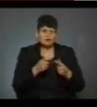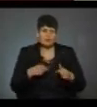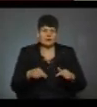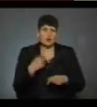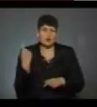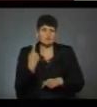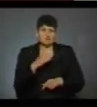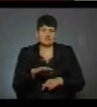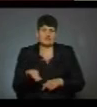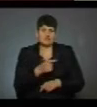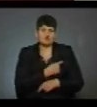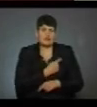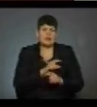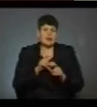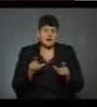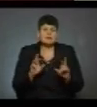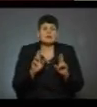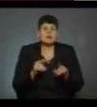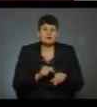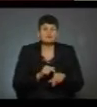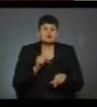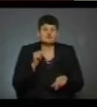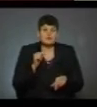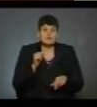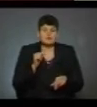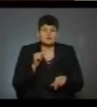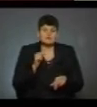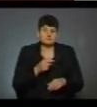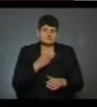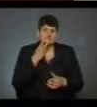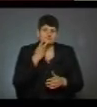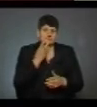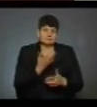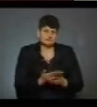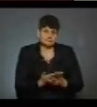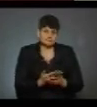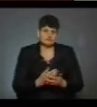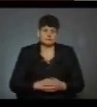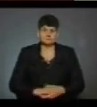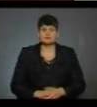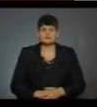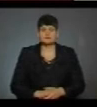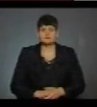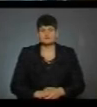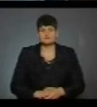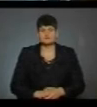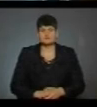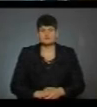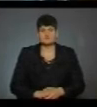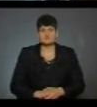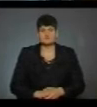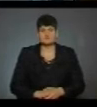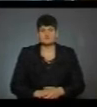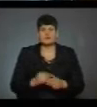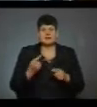обласної дитячої лікарні. Як почуваються травмовані, дізнавалася наша кореспондентка Любов Гадомська.